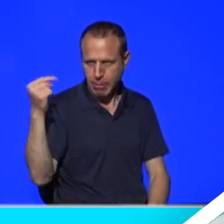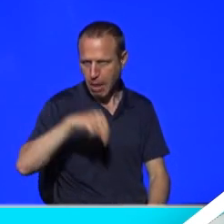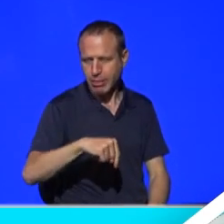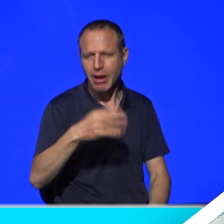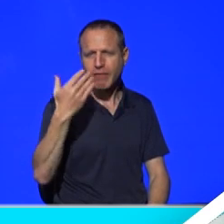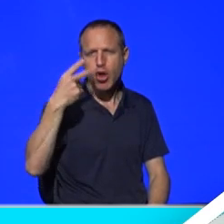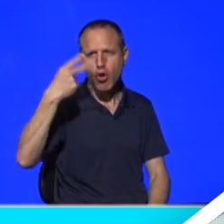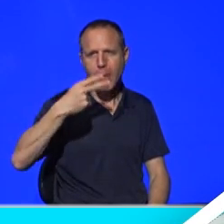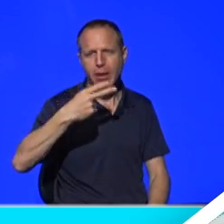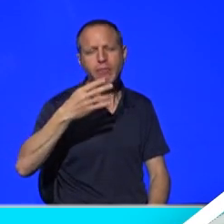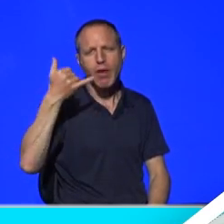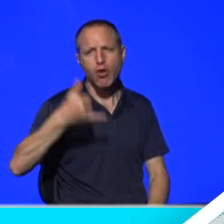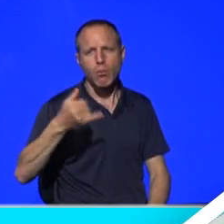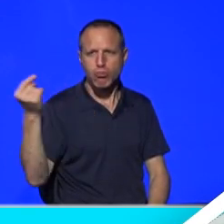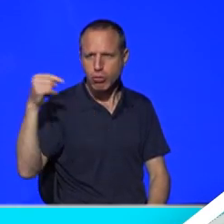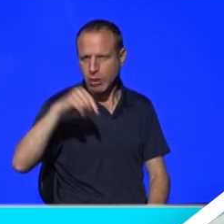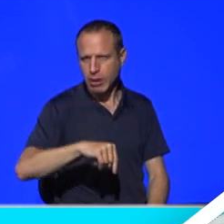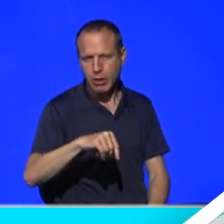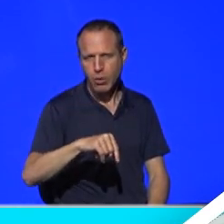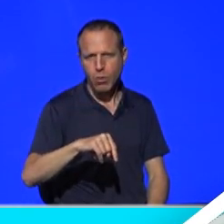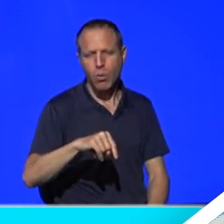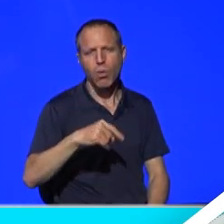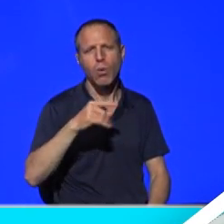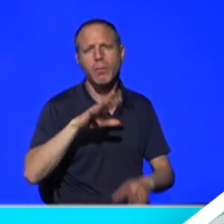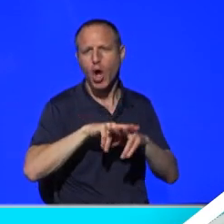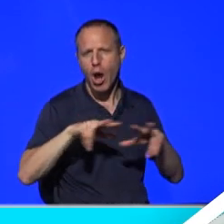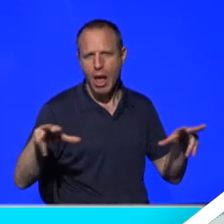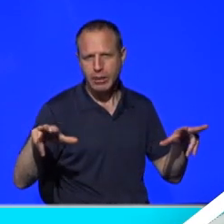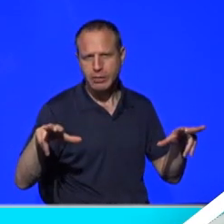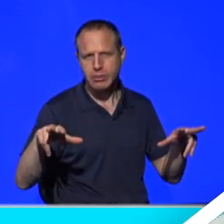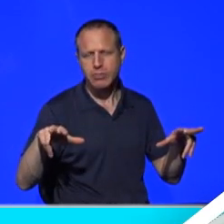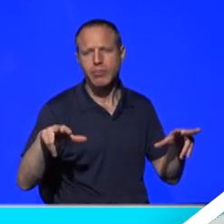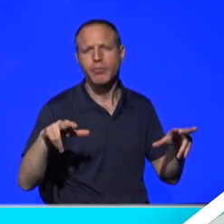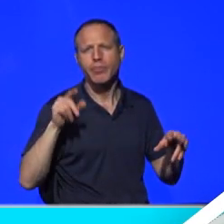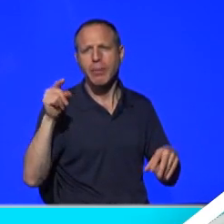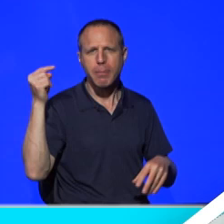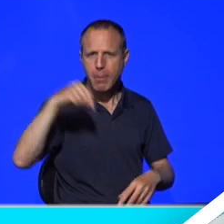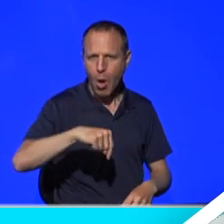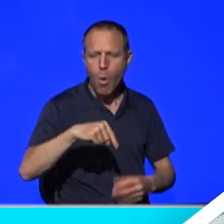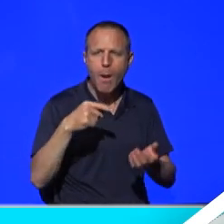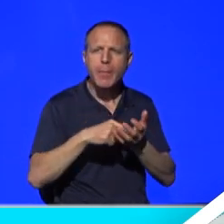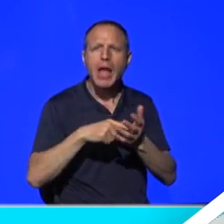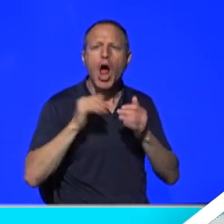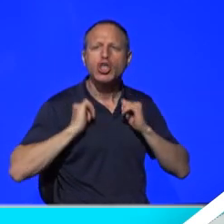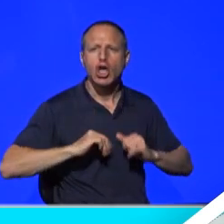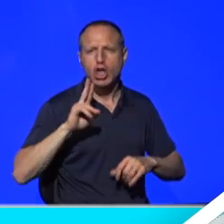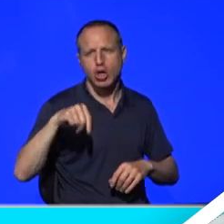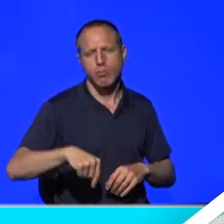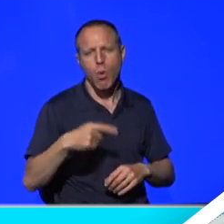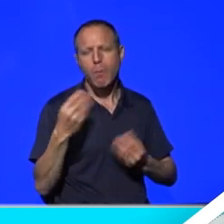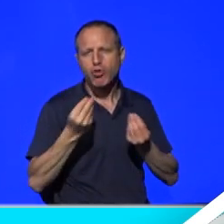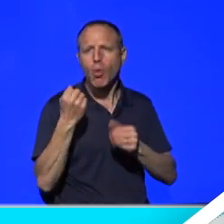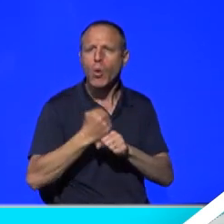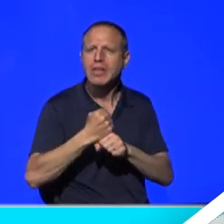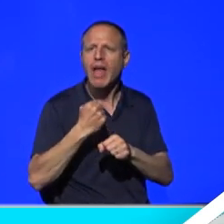יומיים, והיום שהגיעו לנו פה זוגות מכל הארץ, הם הגיעו לפה בגלל השקט שיש פה. זאת אומרת שמישהו עושה את